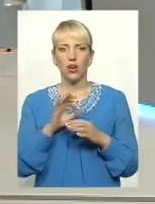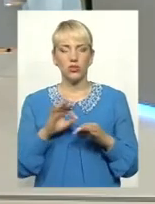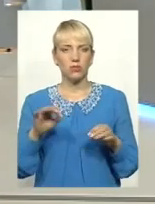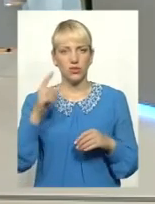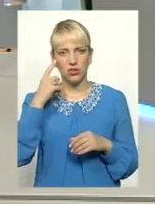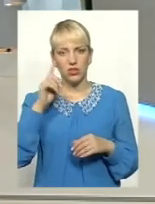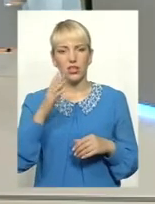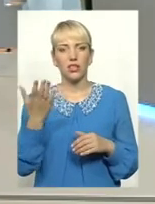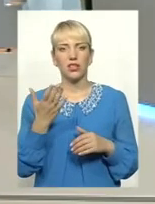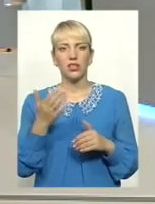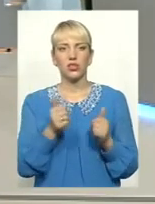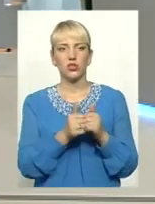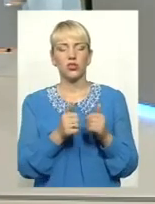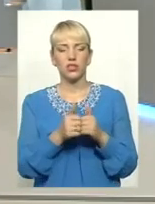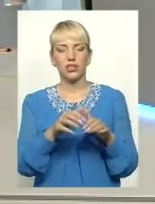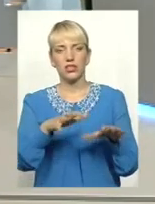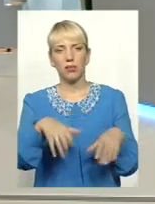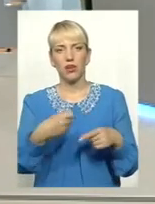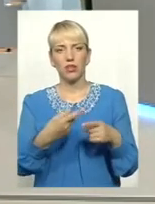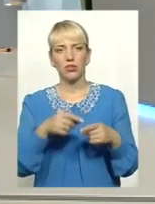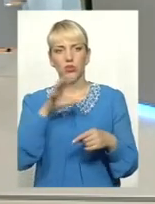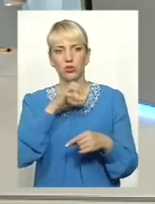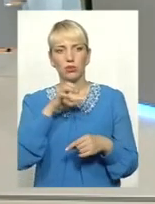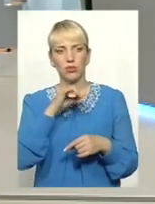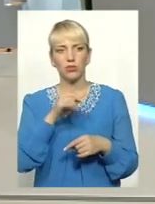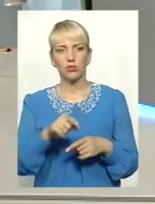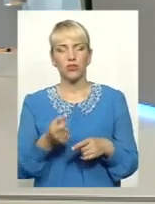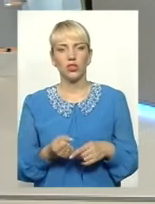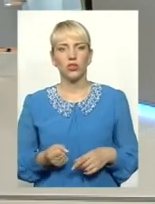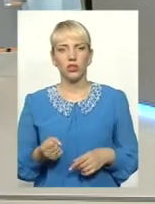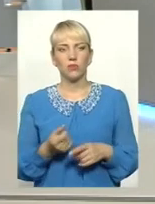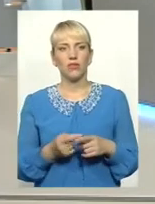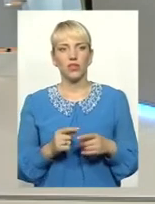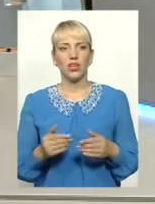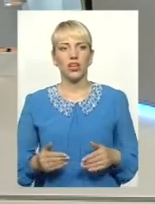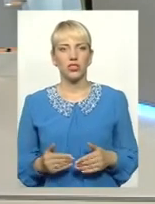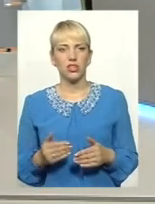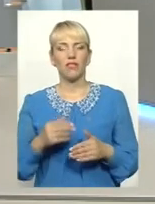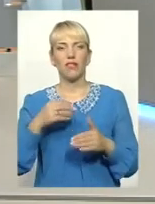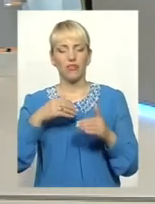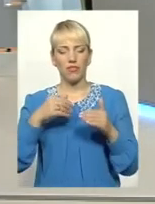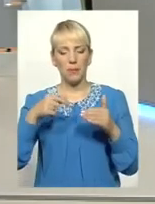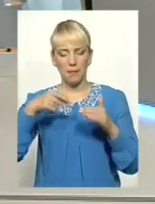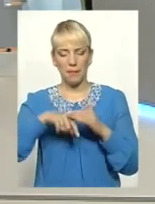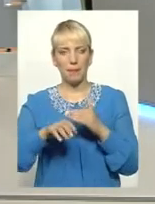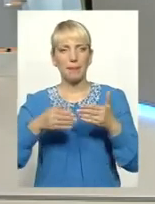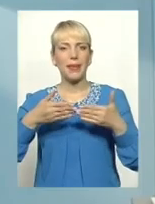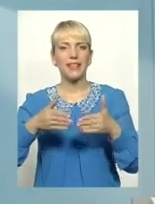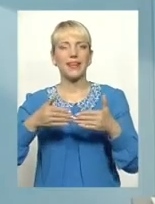сусідам, які цю собачку взяли, і вони її, кажуть, утримують. Вона в під'їзді живе, вона там народилася, і